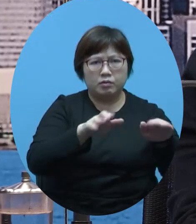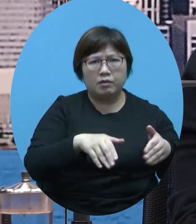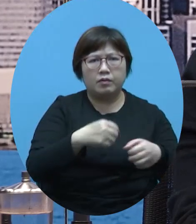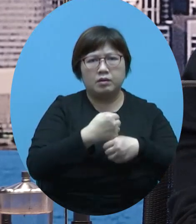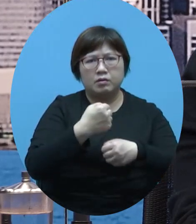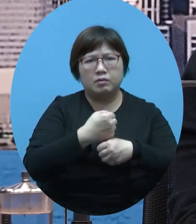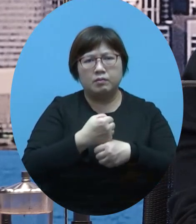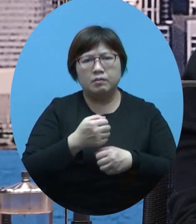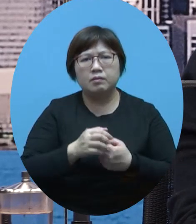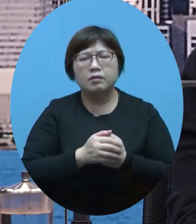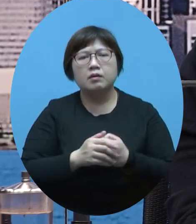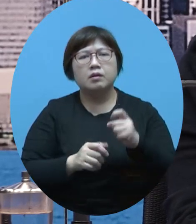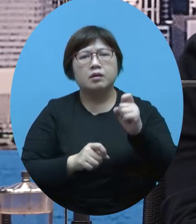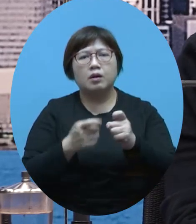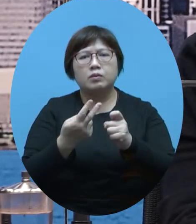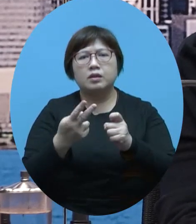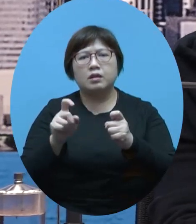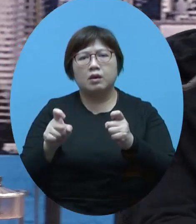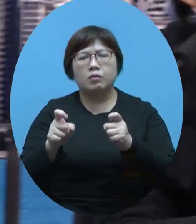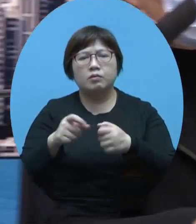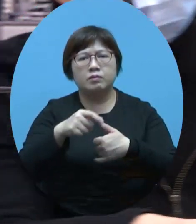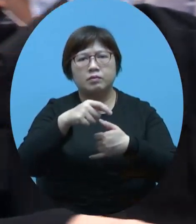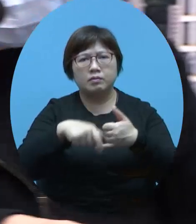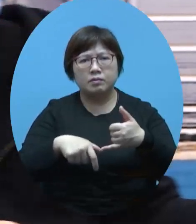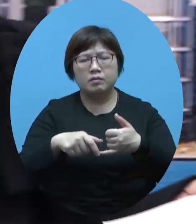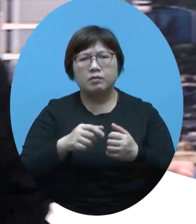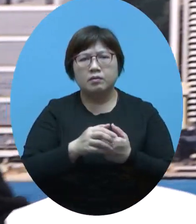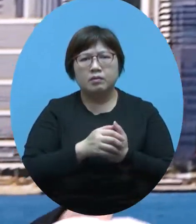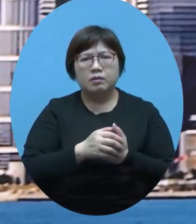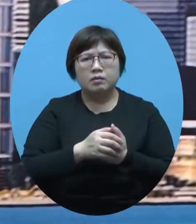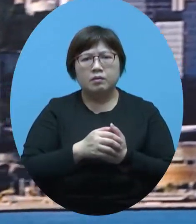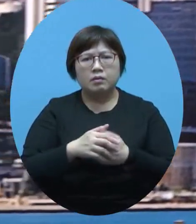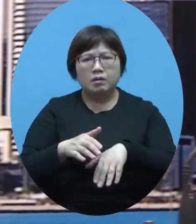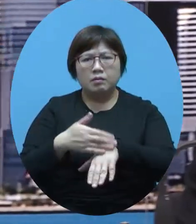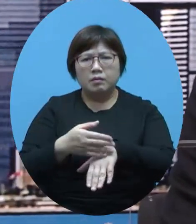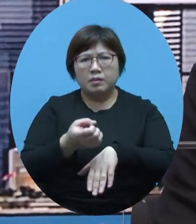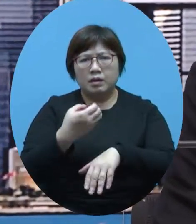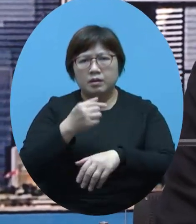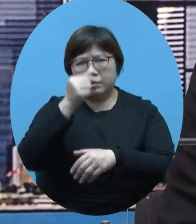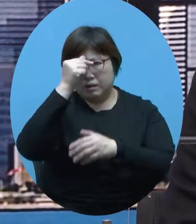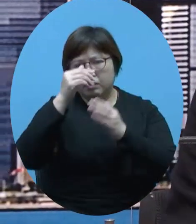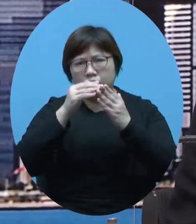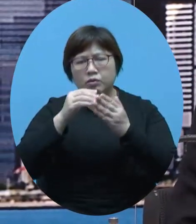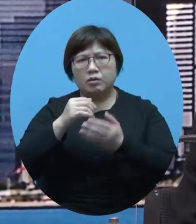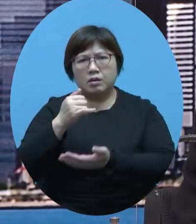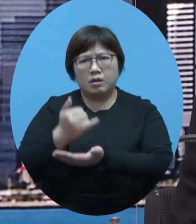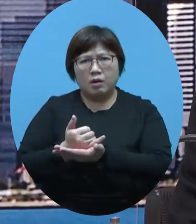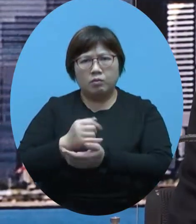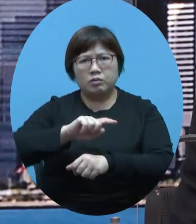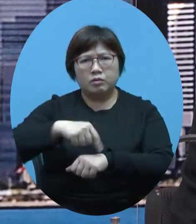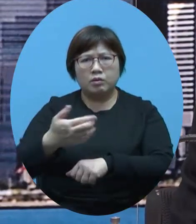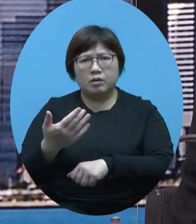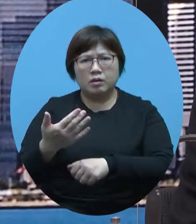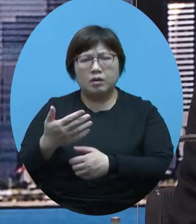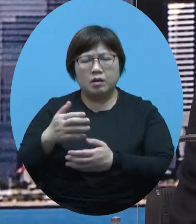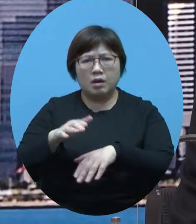如果就講翻九二九嗰個個案啦嚇，咁正話問到係喺醫院留咗幾耐，咁因為我哋頭先攞